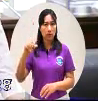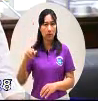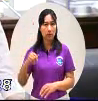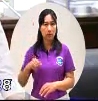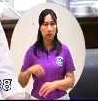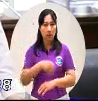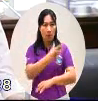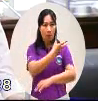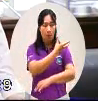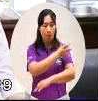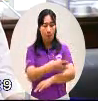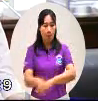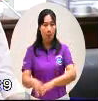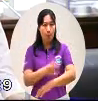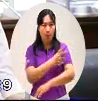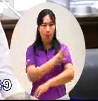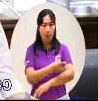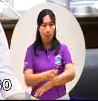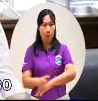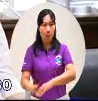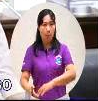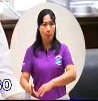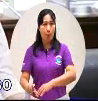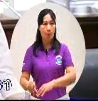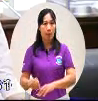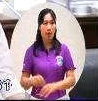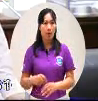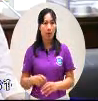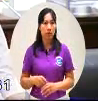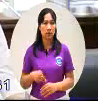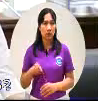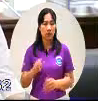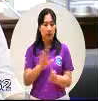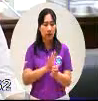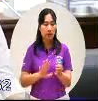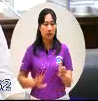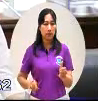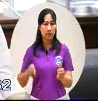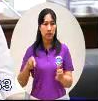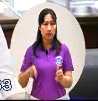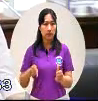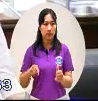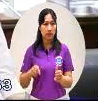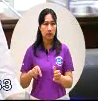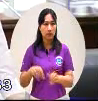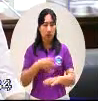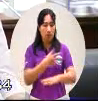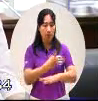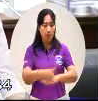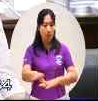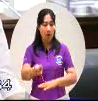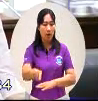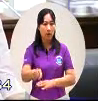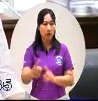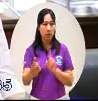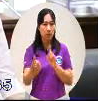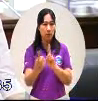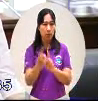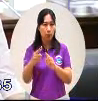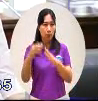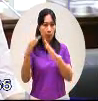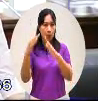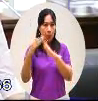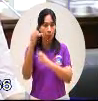冲下来流下来之后呢会影响到对岸的住户这个区块